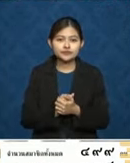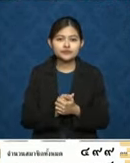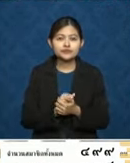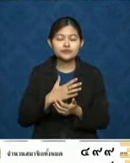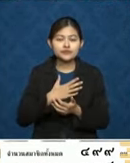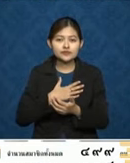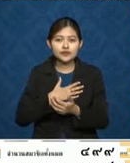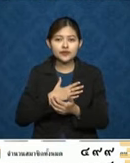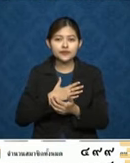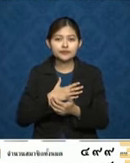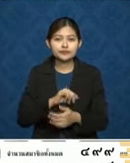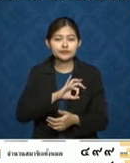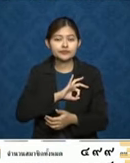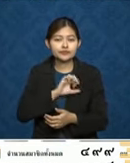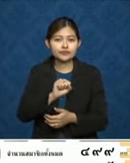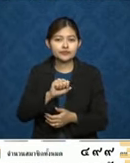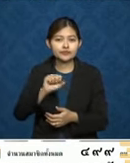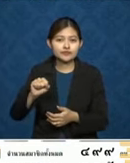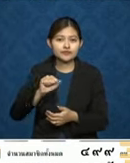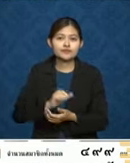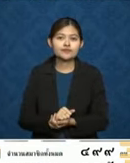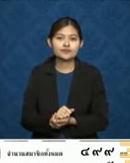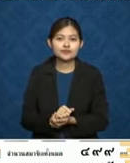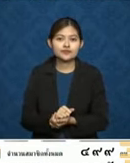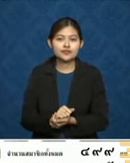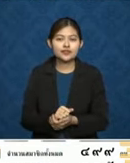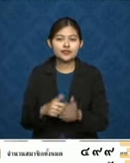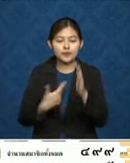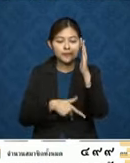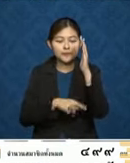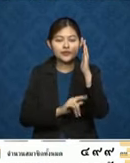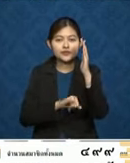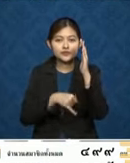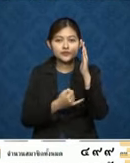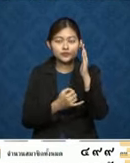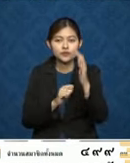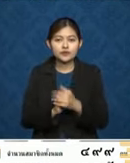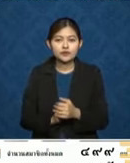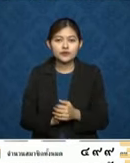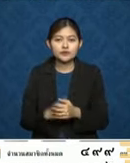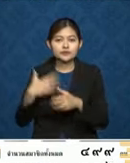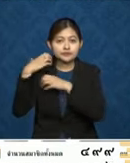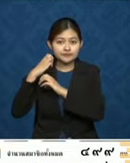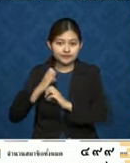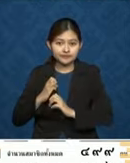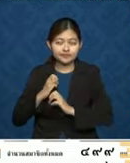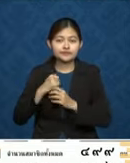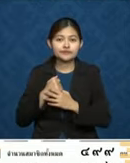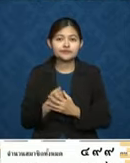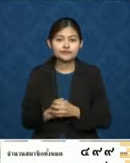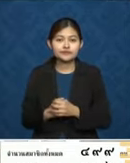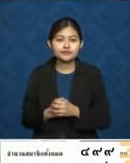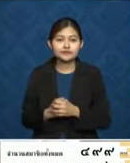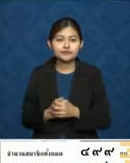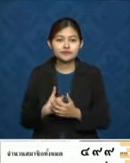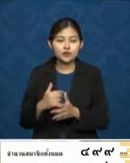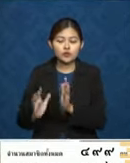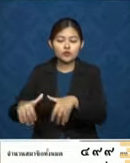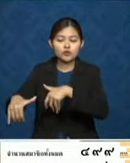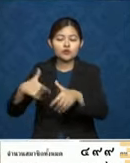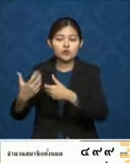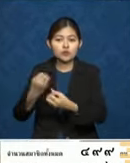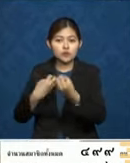วรเดชสมาชิกสภาผู้แทนราษฎรประจวบคีขันเขต 3พรรคประชาธิปัตย์ผมได้รับความร้องเรียนจากพี่